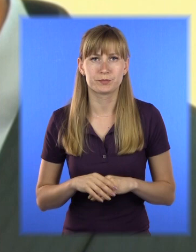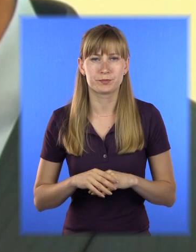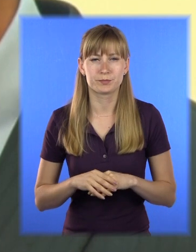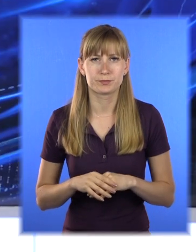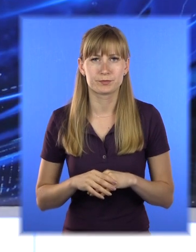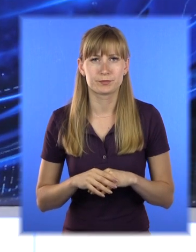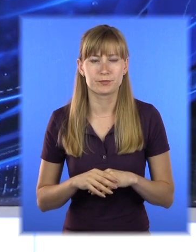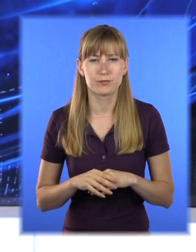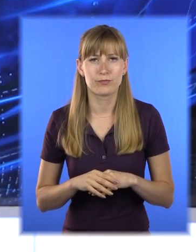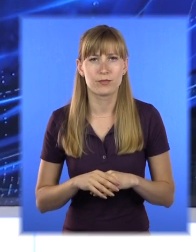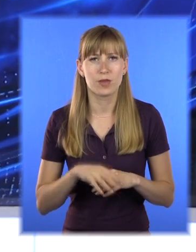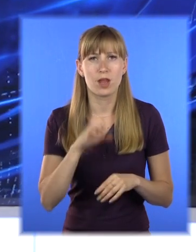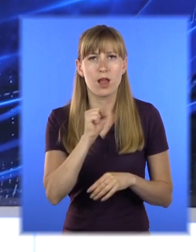ремонту.